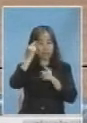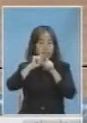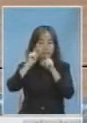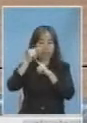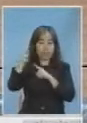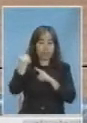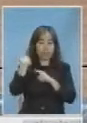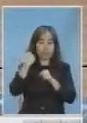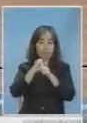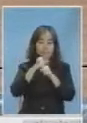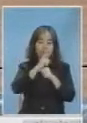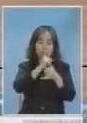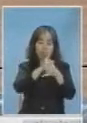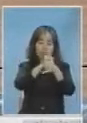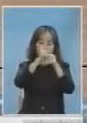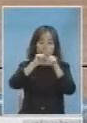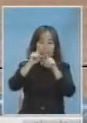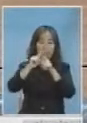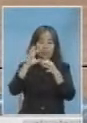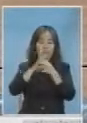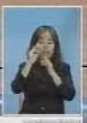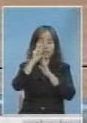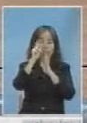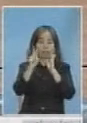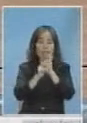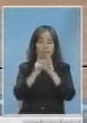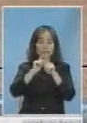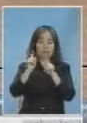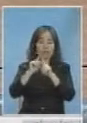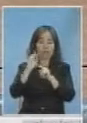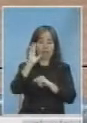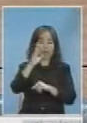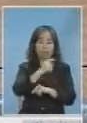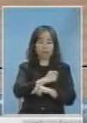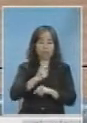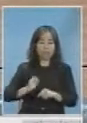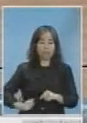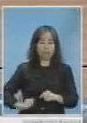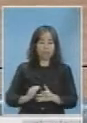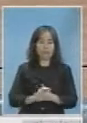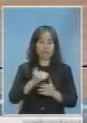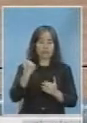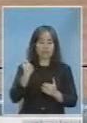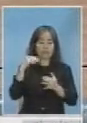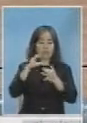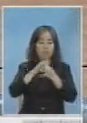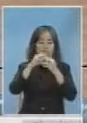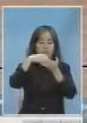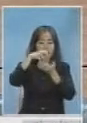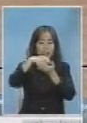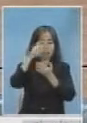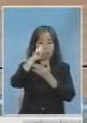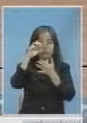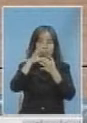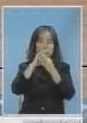พากษ์วิจารณ์ประเด็นการบังคับใช้กฎหมายที่เกี่ยวกับการหมิ่นสถาบันโดยกล่าวถึงการขัดต่อหลักสิท